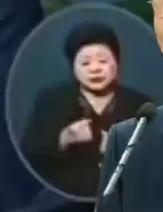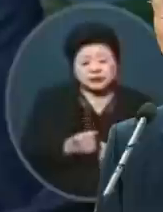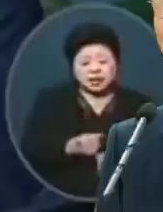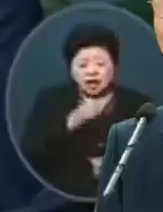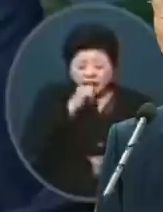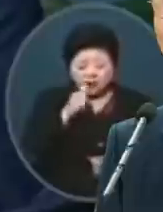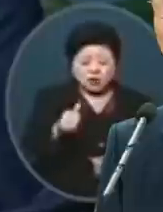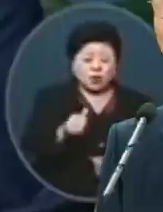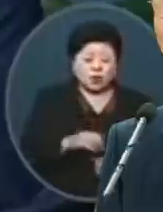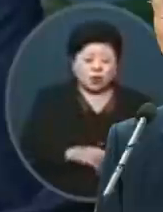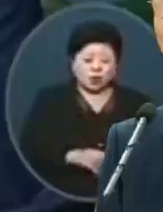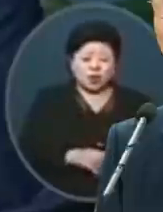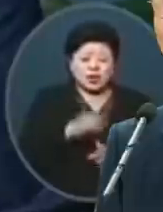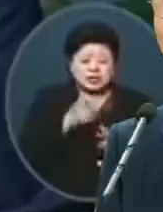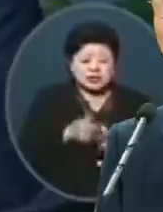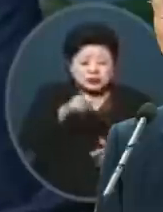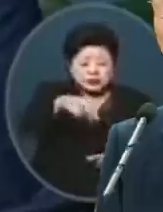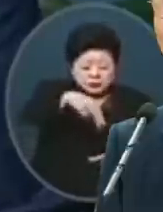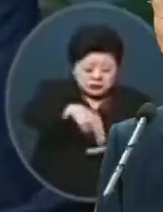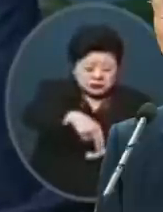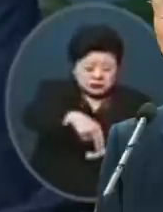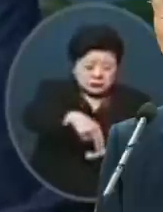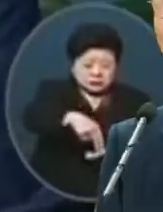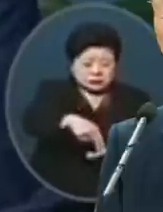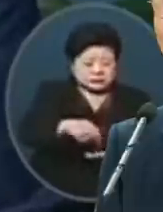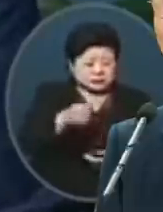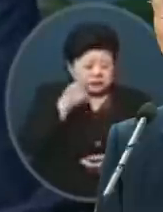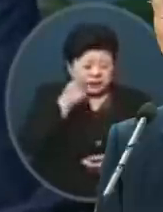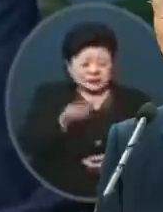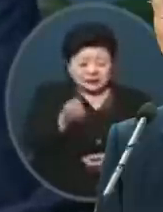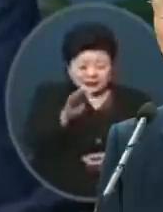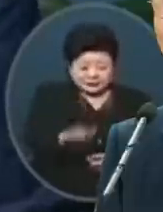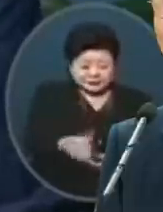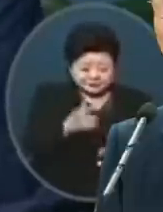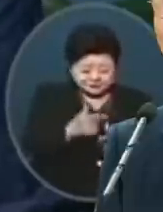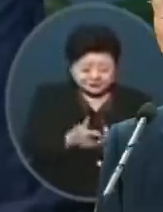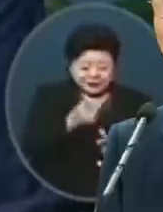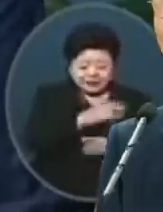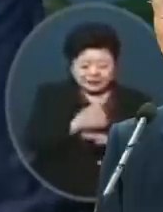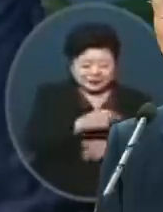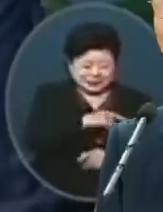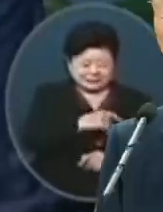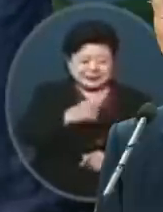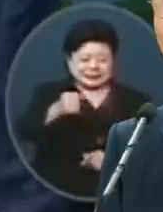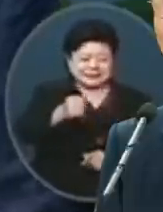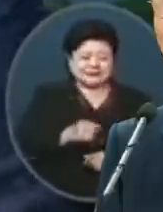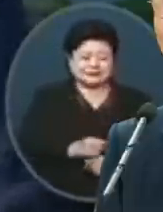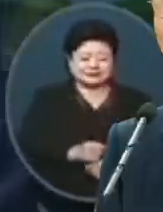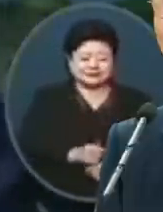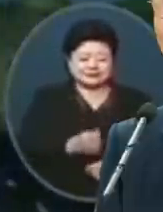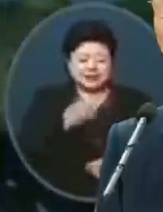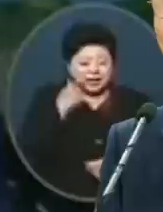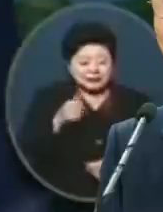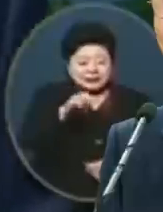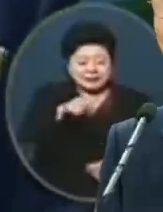결코 예수님 앞에 설 수 없습니다. 그러나 예수 그리스도 이름을 가지고 의지하고 아버지 앞에 나갈 때